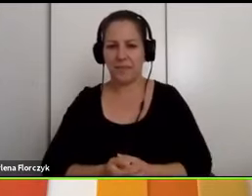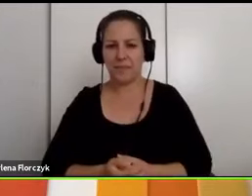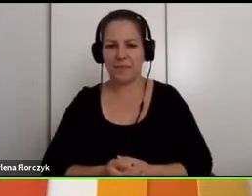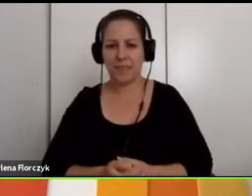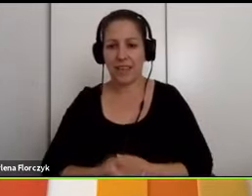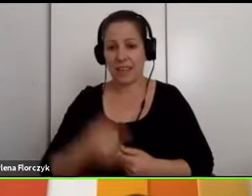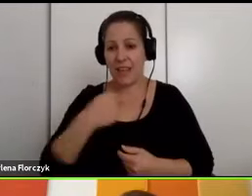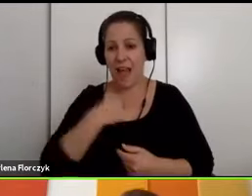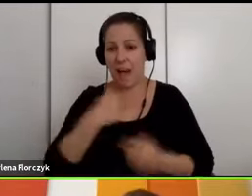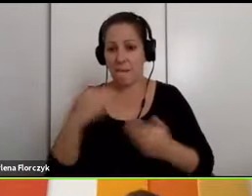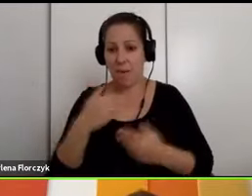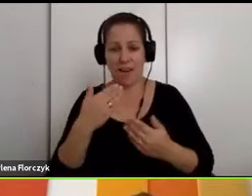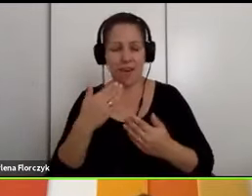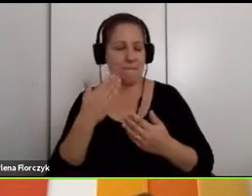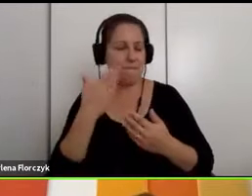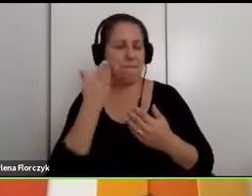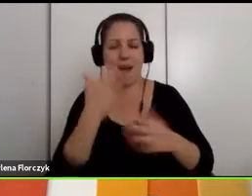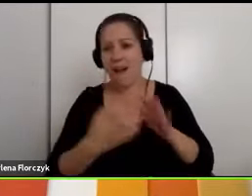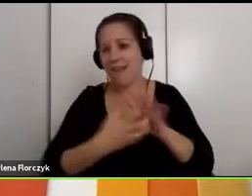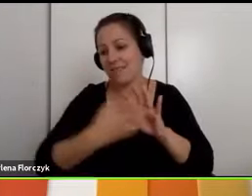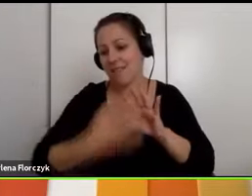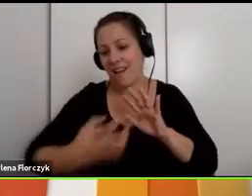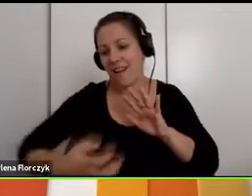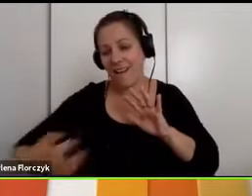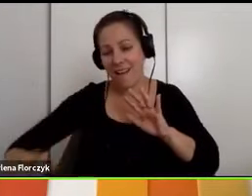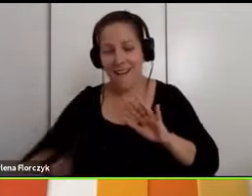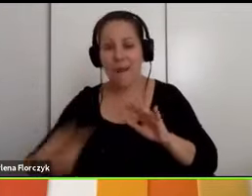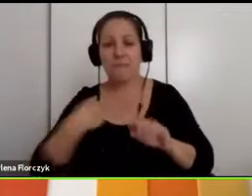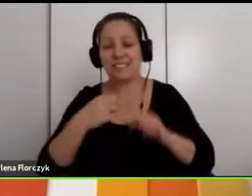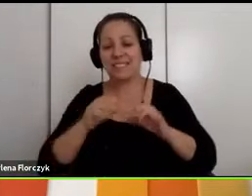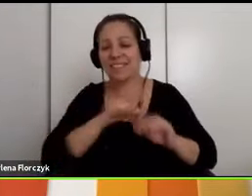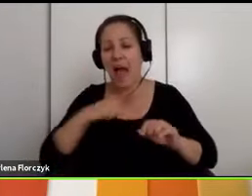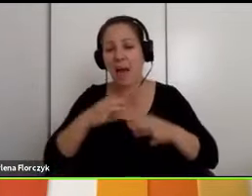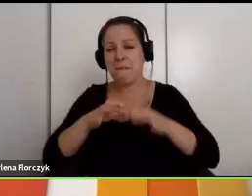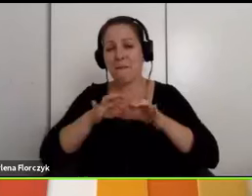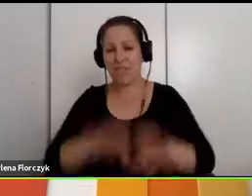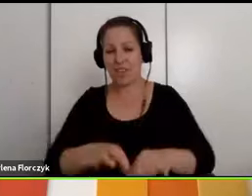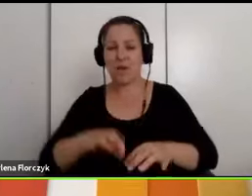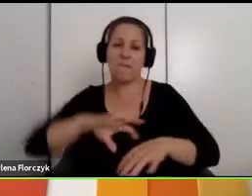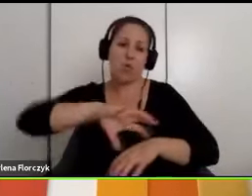Ja mogę bardzo dużo o tym mówić, dlatego że sam też prowadziłem grupy,